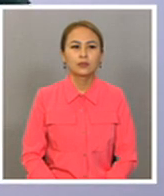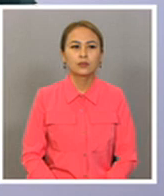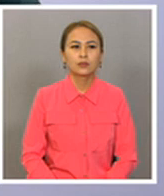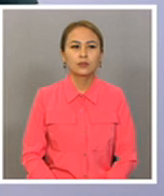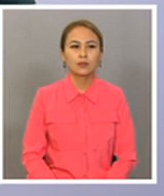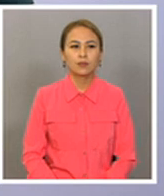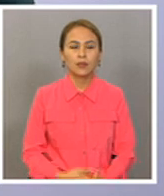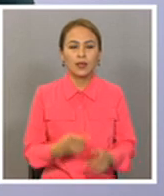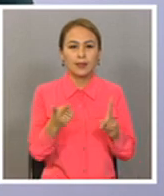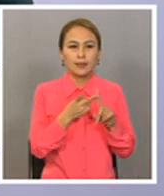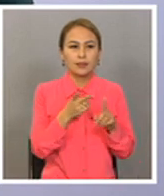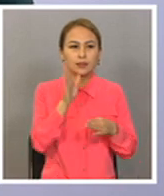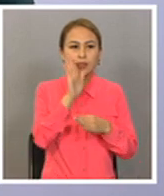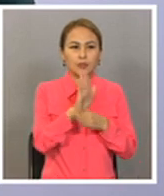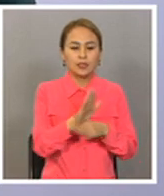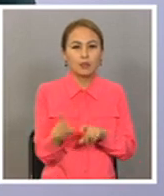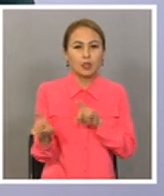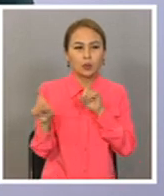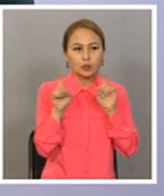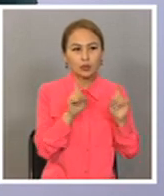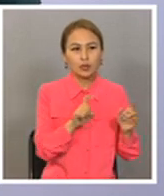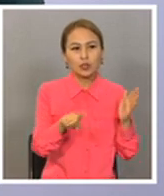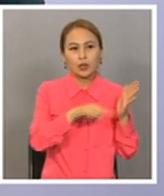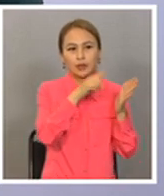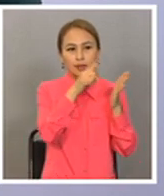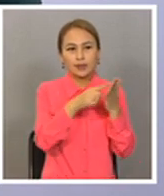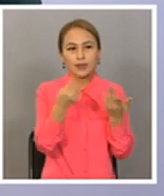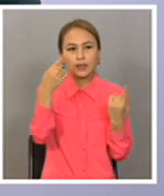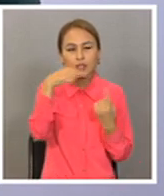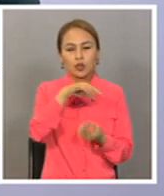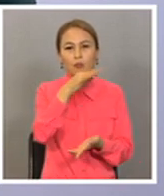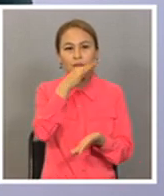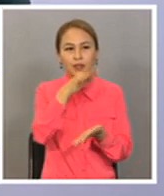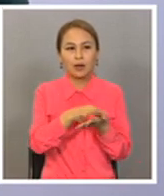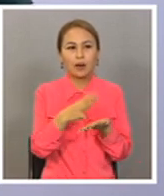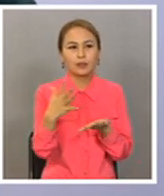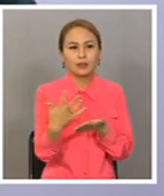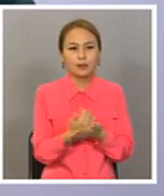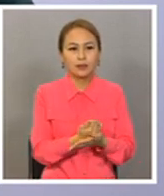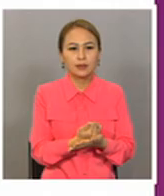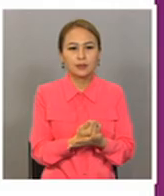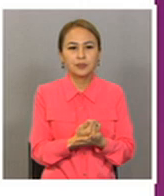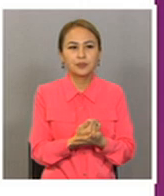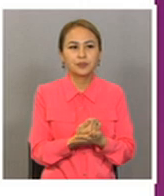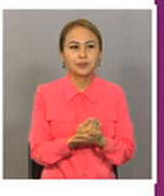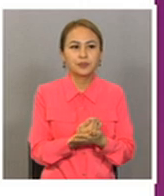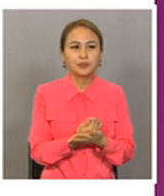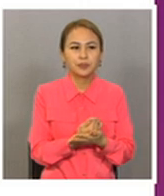Енді екінші тапсырмаға көшейік. Сұрақтарға сәйкес жауапты анықтаңыздар.